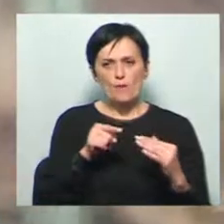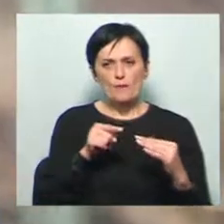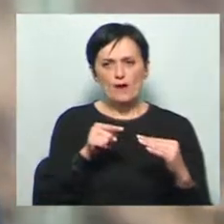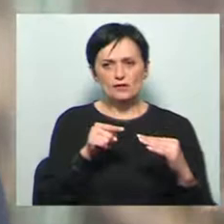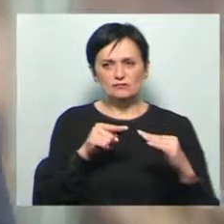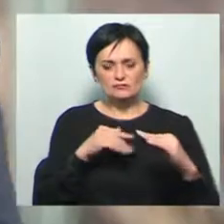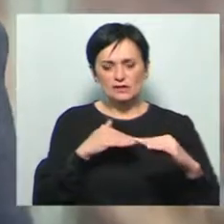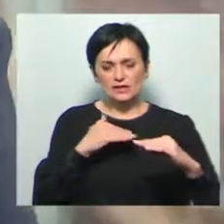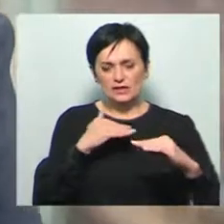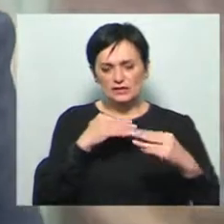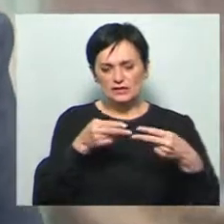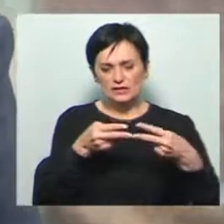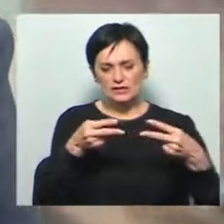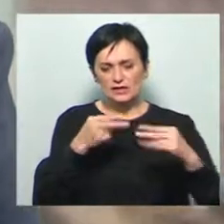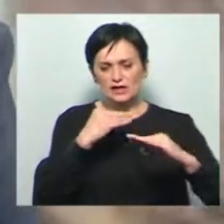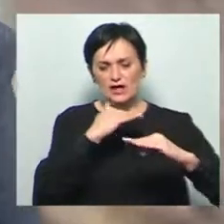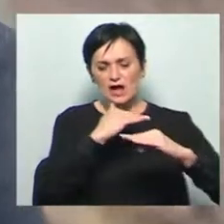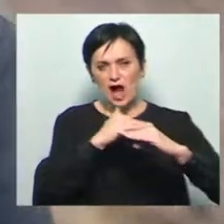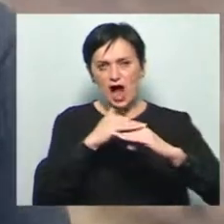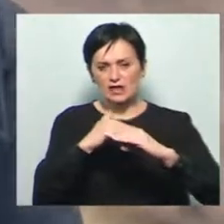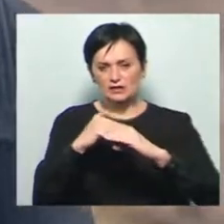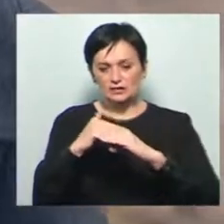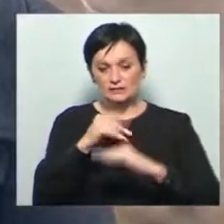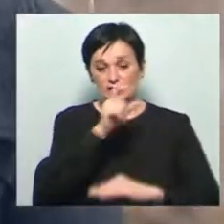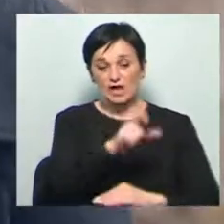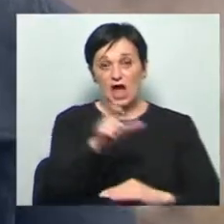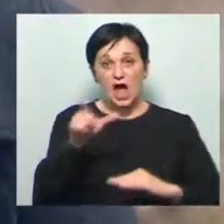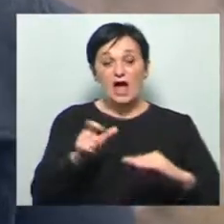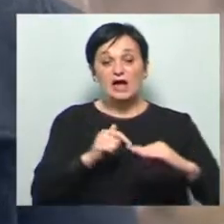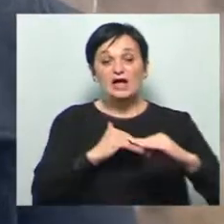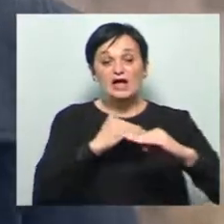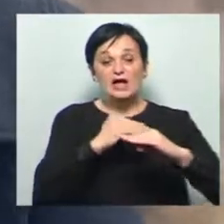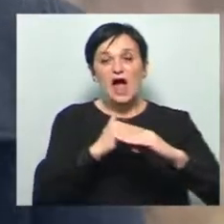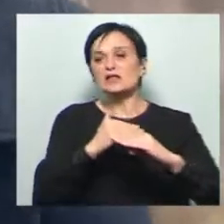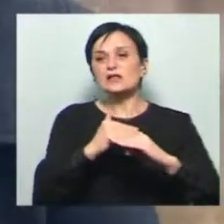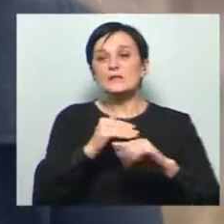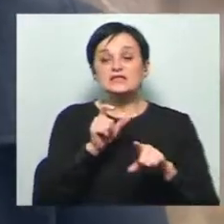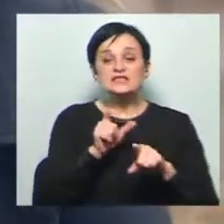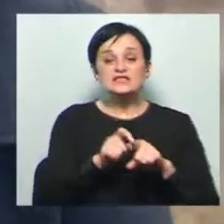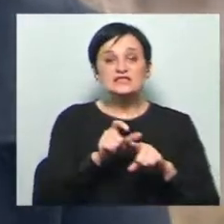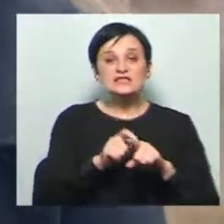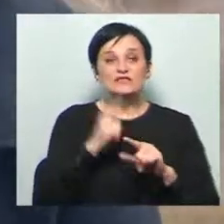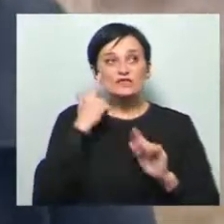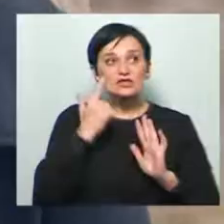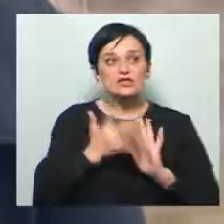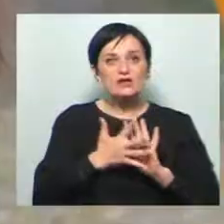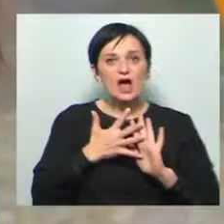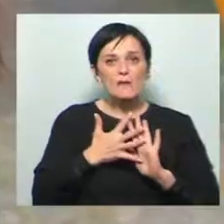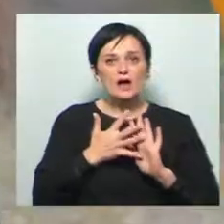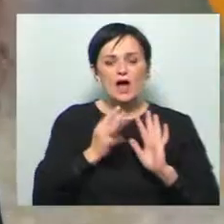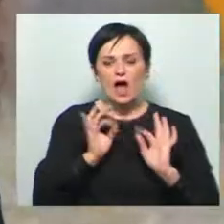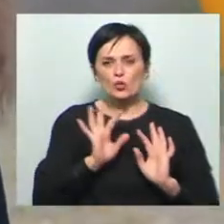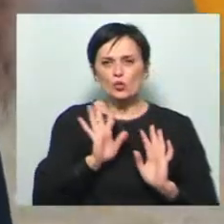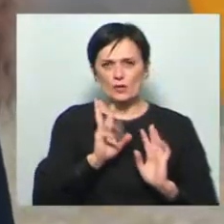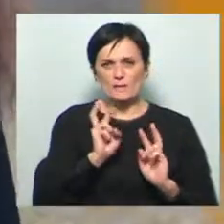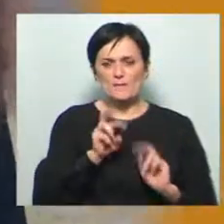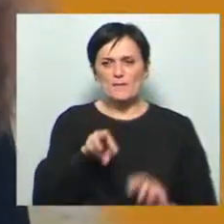გათანაბრა ადამიანები, თუმცა გათანაბრება მოხდა ამ სიტყვის გაგების ყველაზე არახუმანური